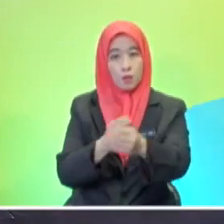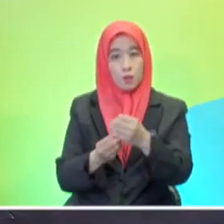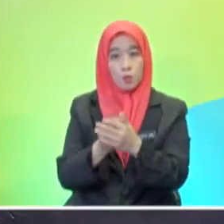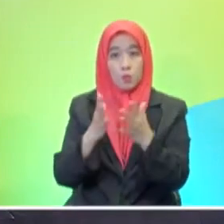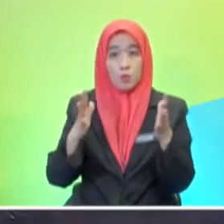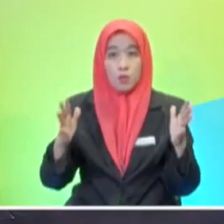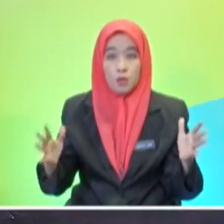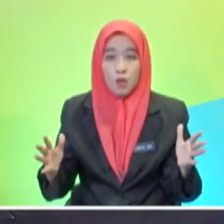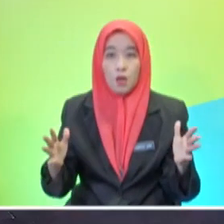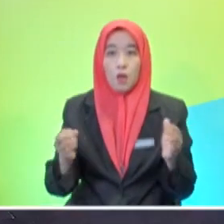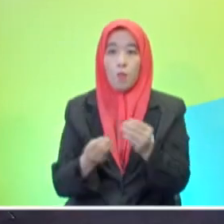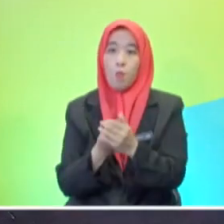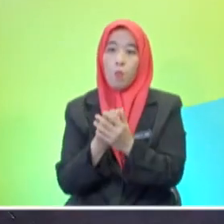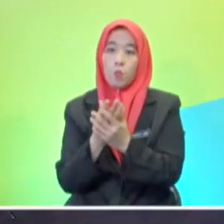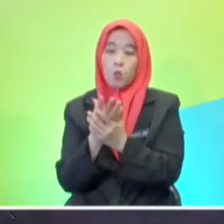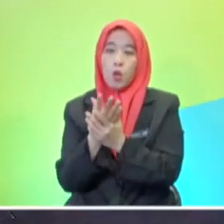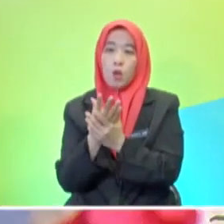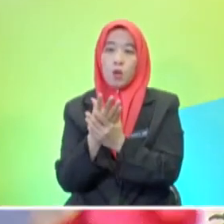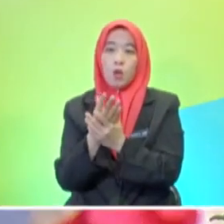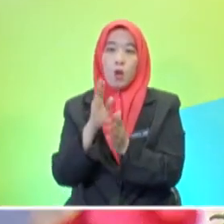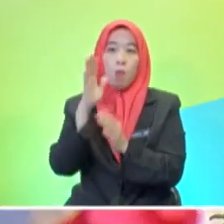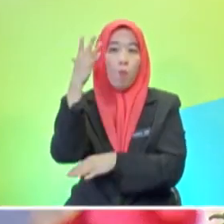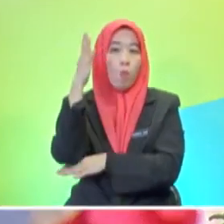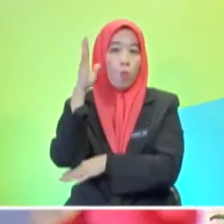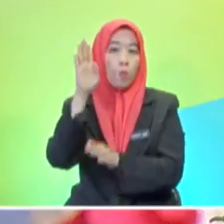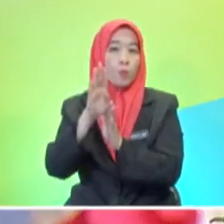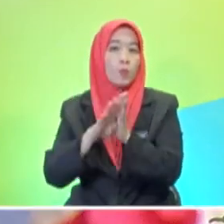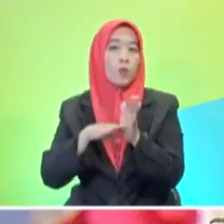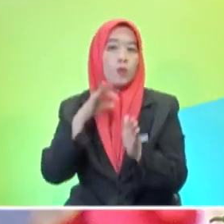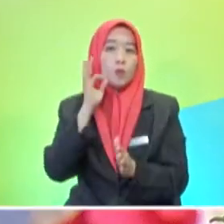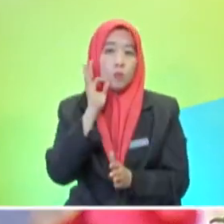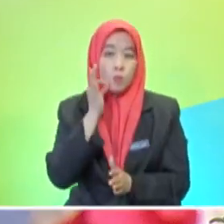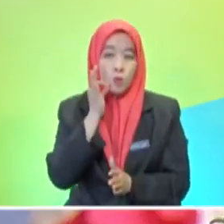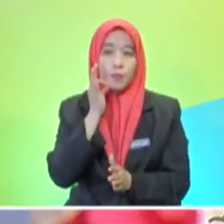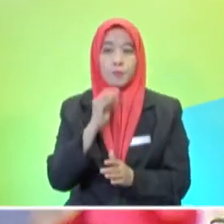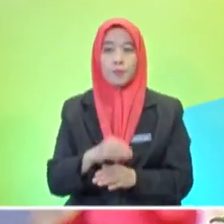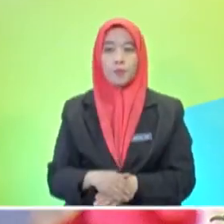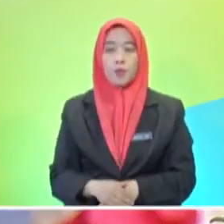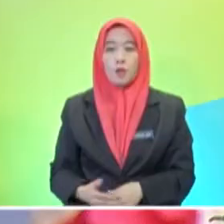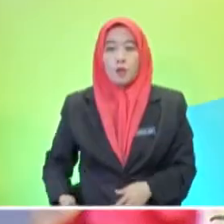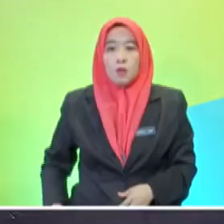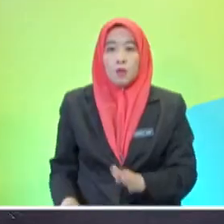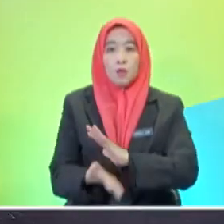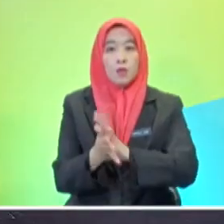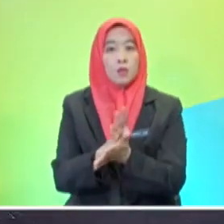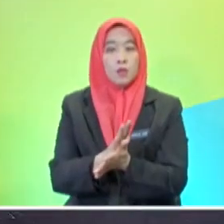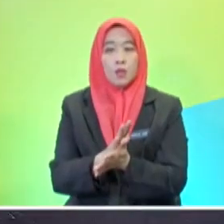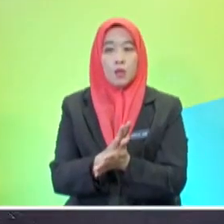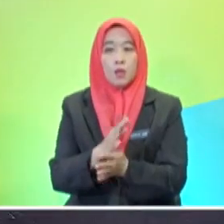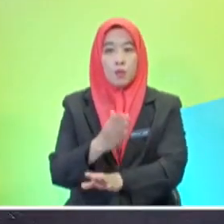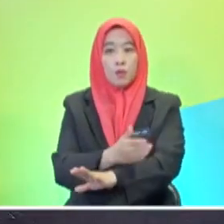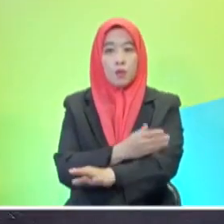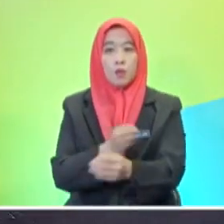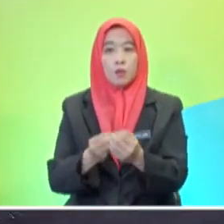yang terakhir, iaitu pokok itu berbuah. Okey, baiklah. Jadi, peringkat tumbesaran bagi tumbuhan